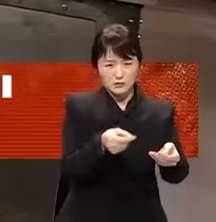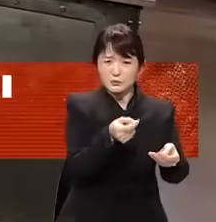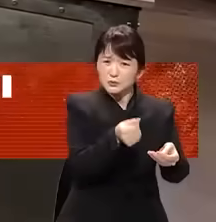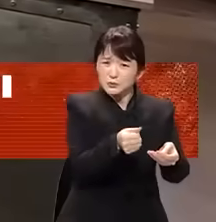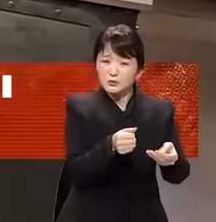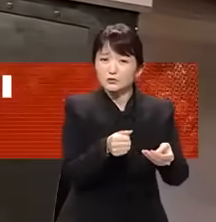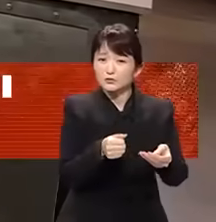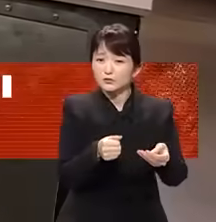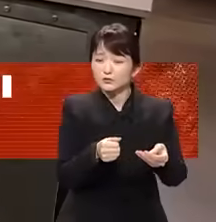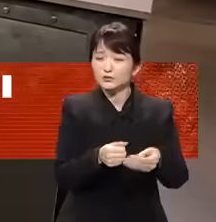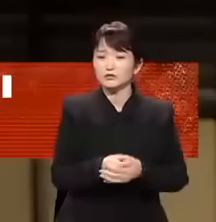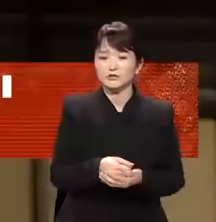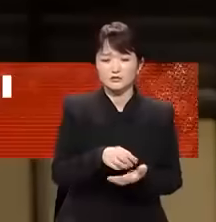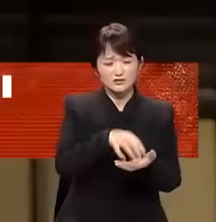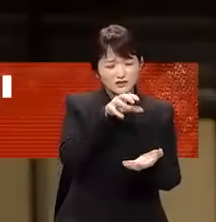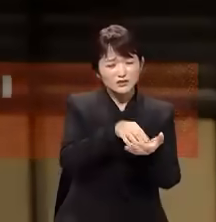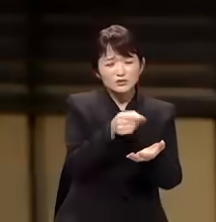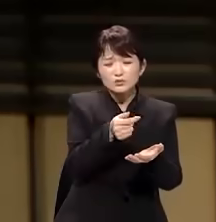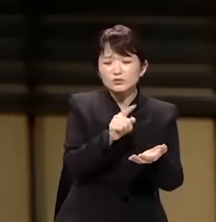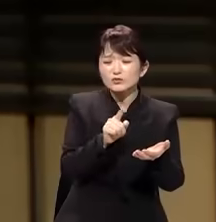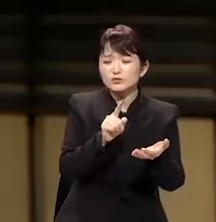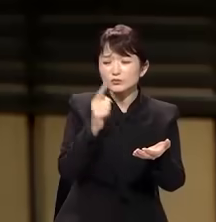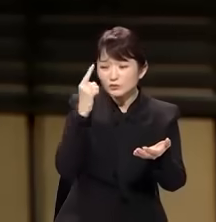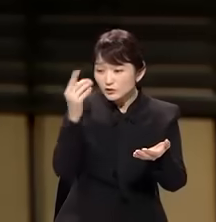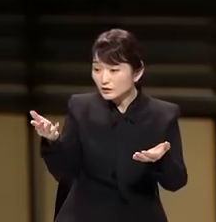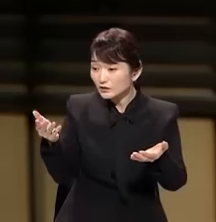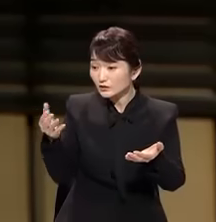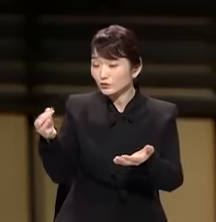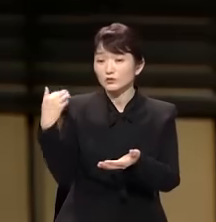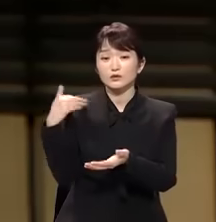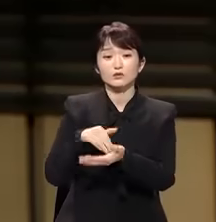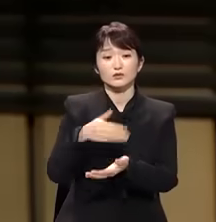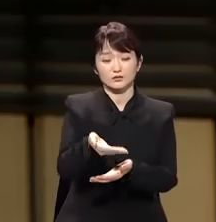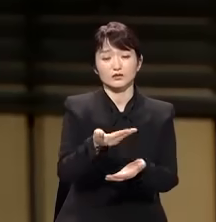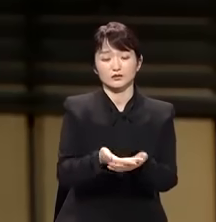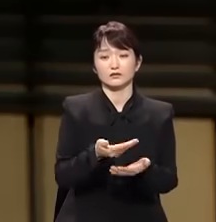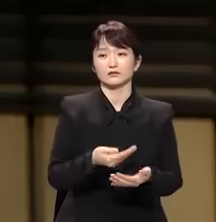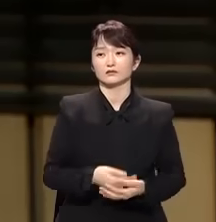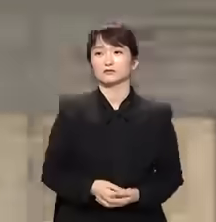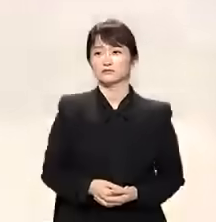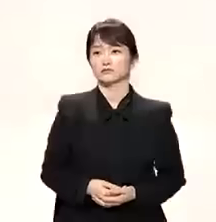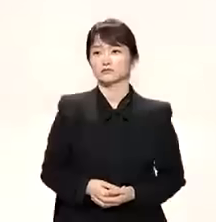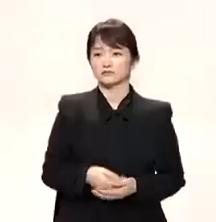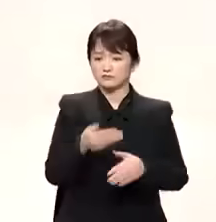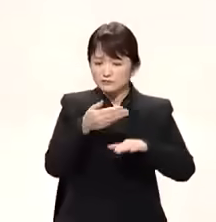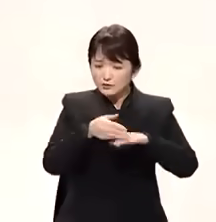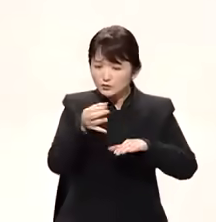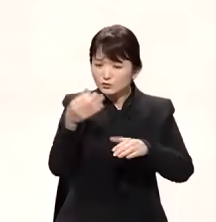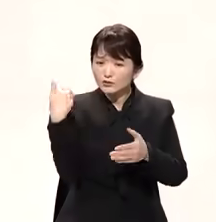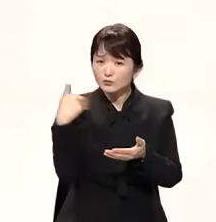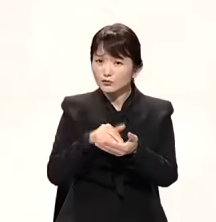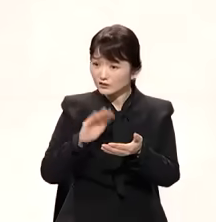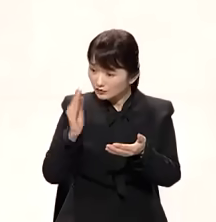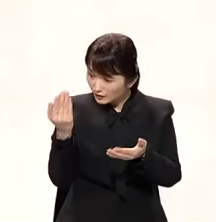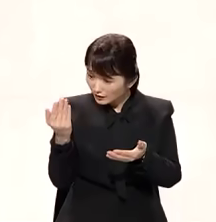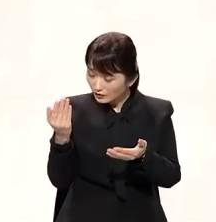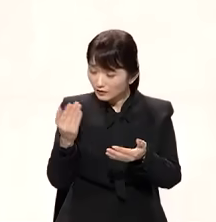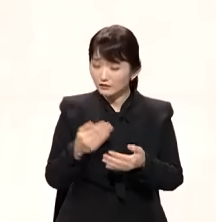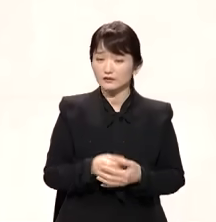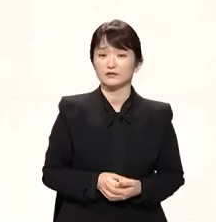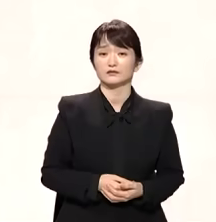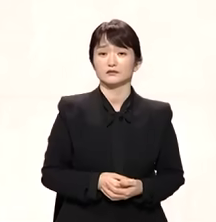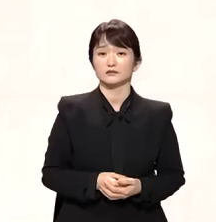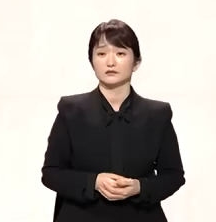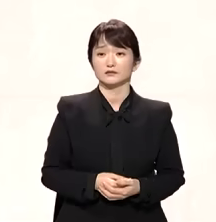이거 회가 왜 이렇게 적냐 이거 환불해 달라 환불 먼저 얘기를 했다고 합니다 그래서 아니 회가 어떻게 환불이 되냐 이렇게 이제